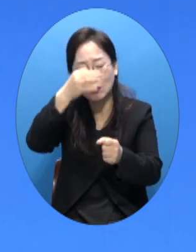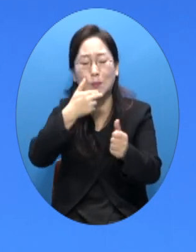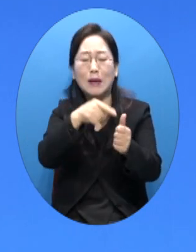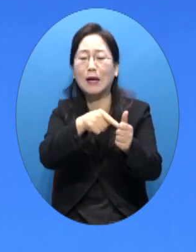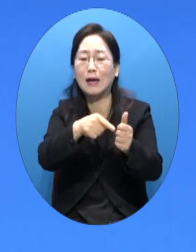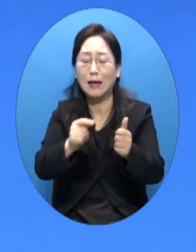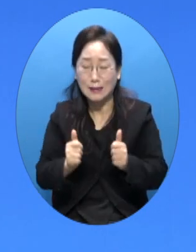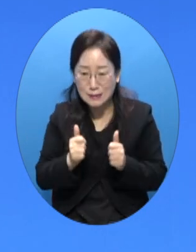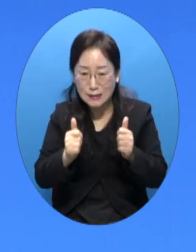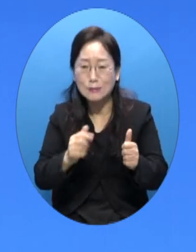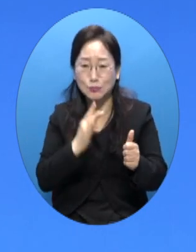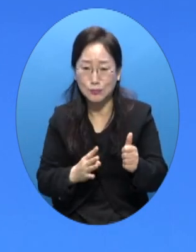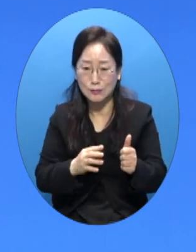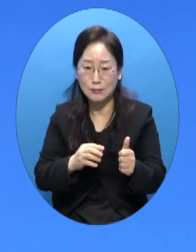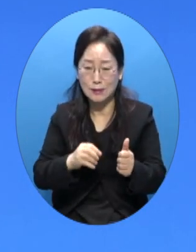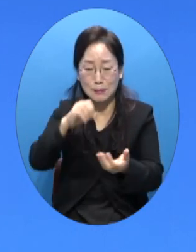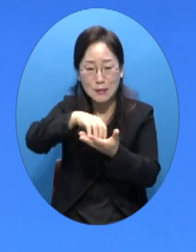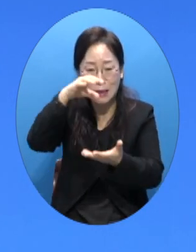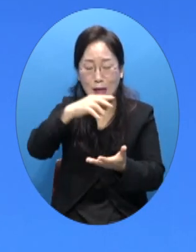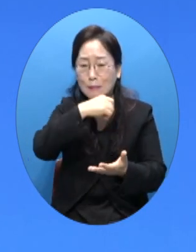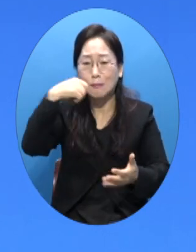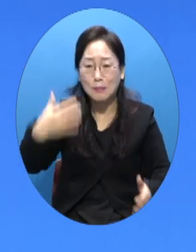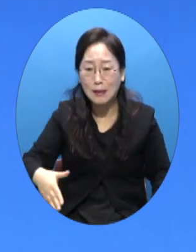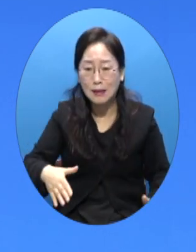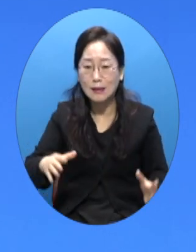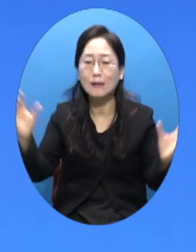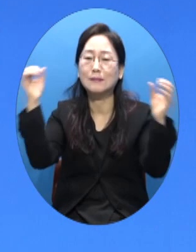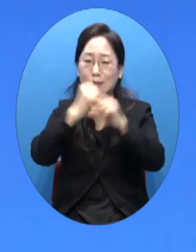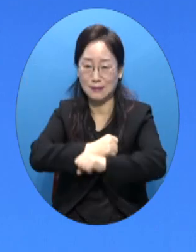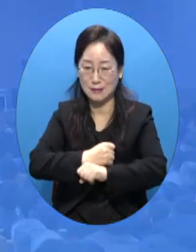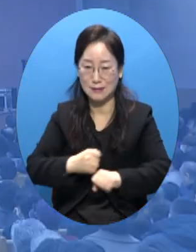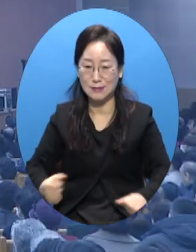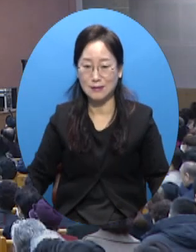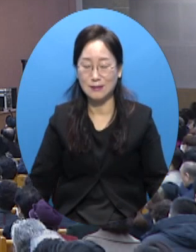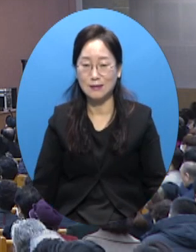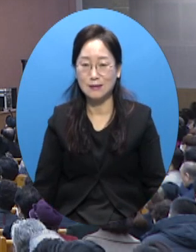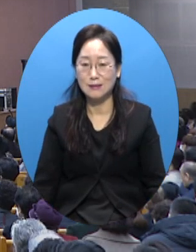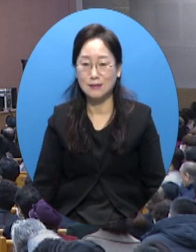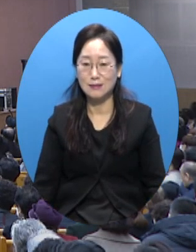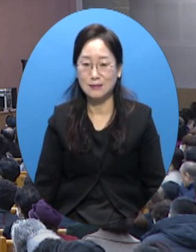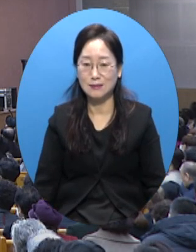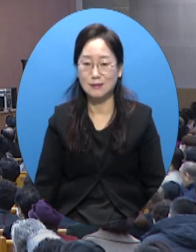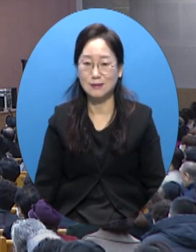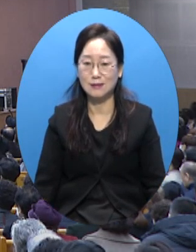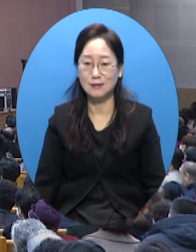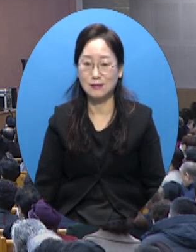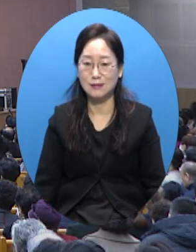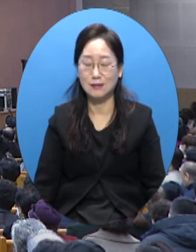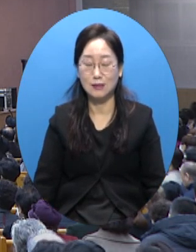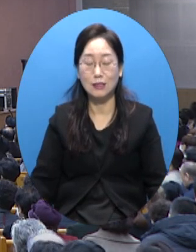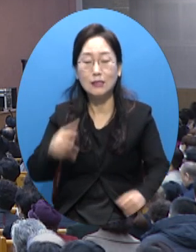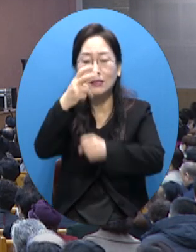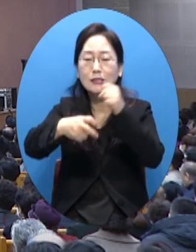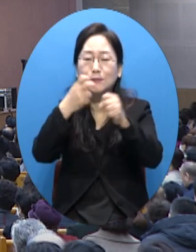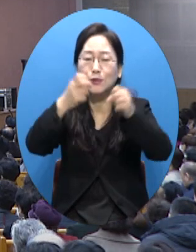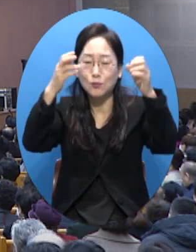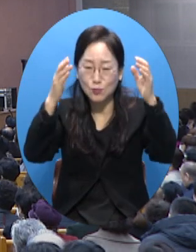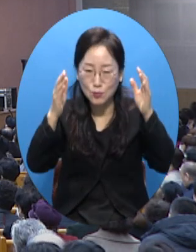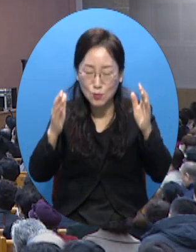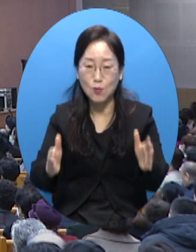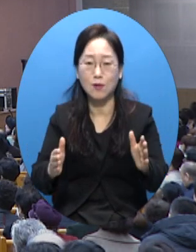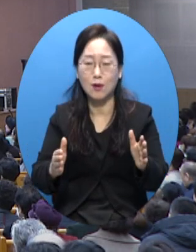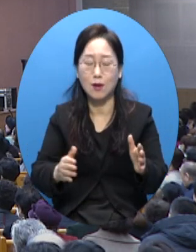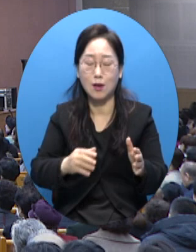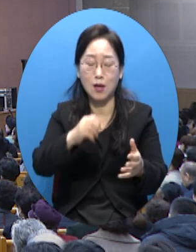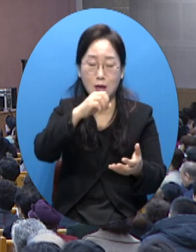있으니까 결국 빵집을 하다가 망하고 말았어요 그로 20년 동안